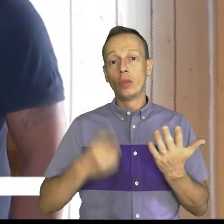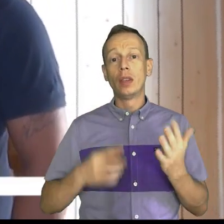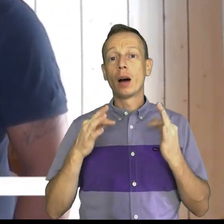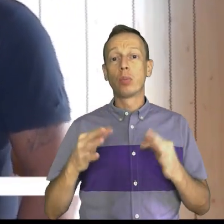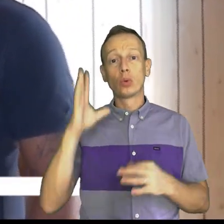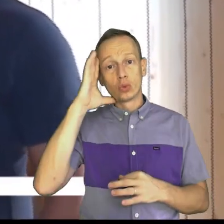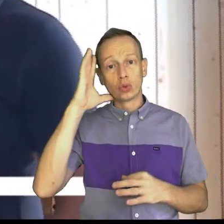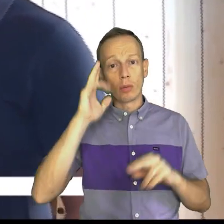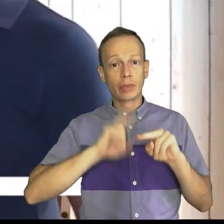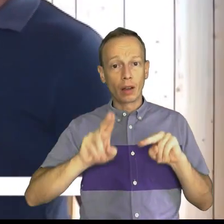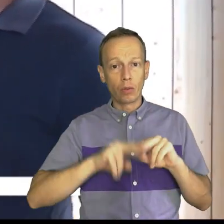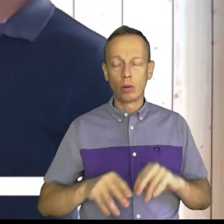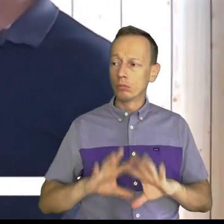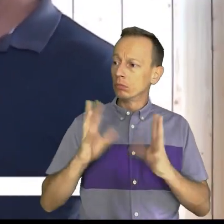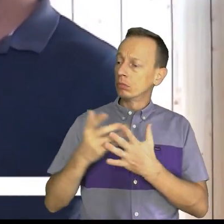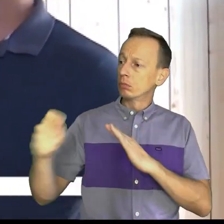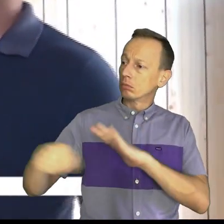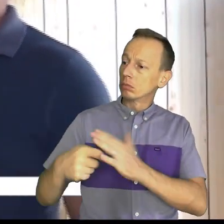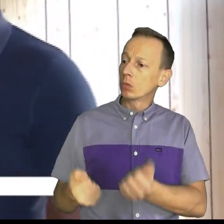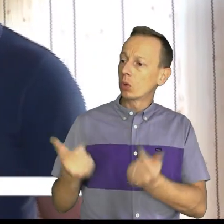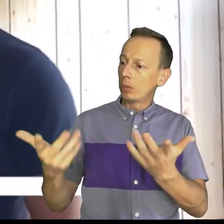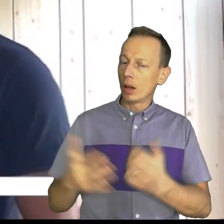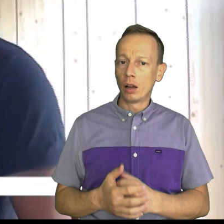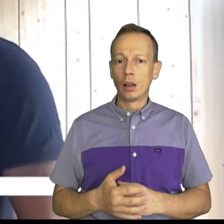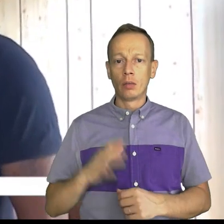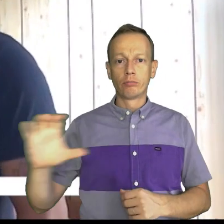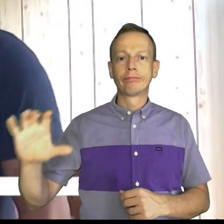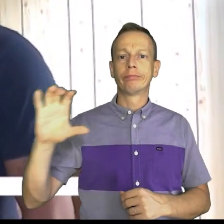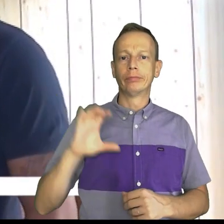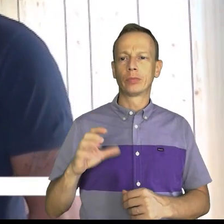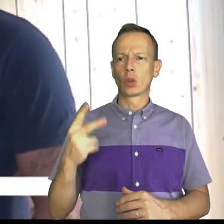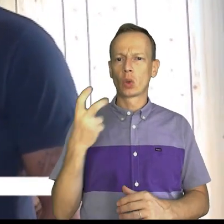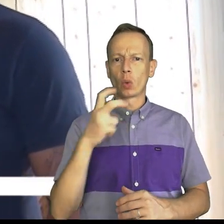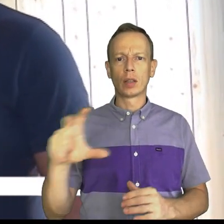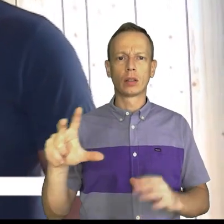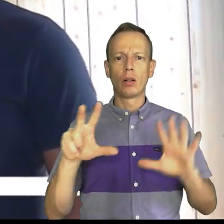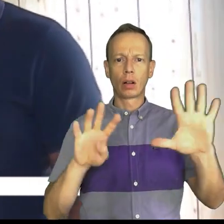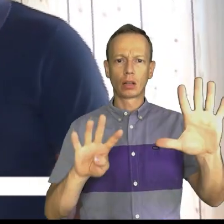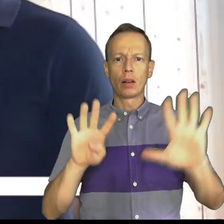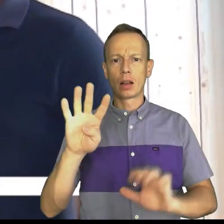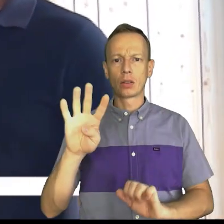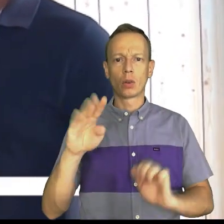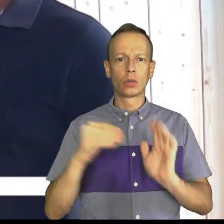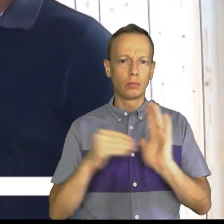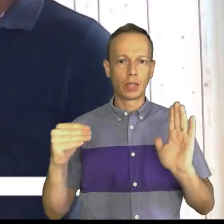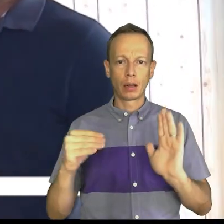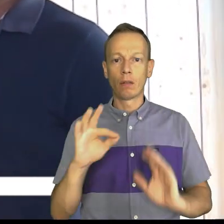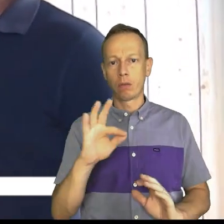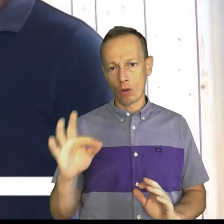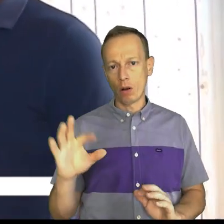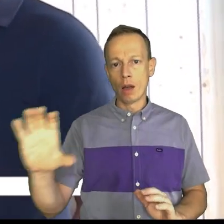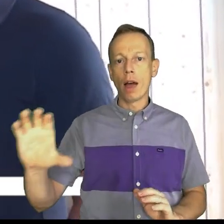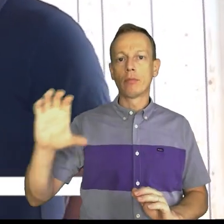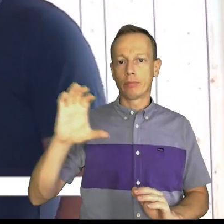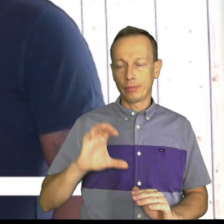et ensuite un devis pour pouvoir construire la chambre. Alors, de quelle somme est-ce que vous avez bénéficié ? J'avais bénéficié d'une somme de 394